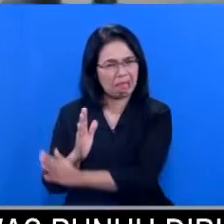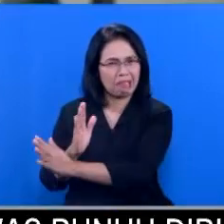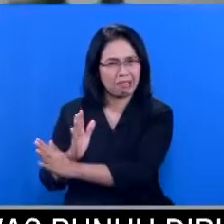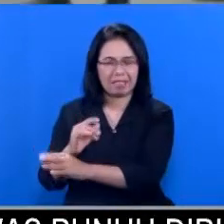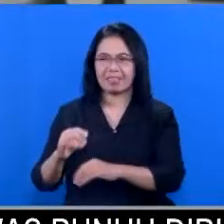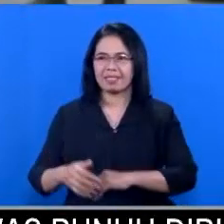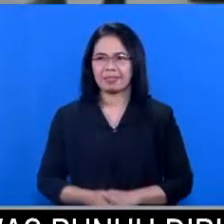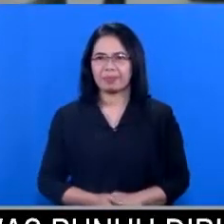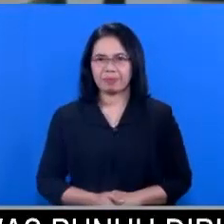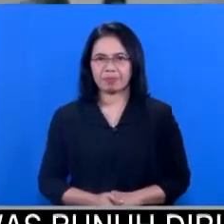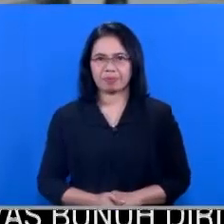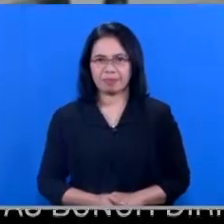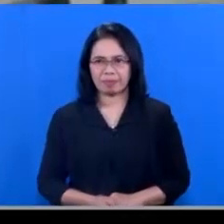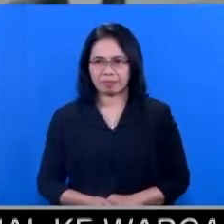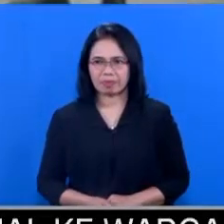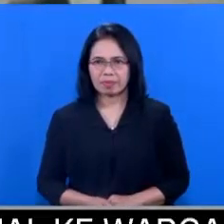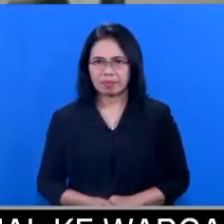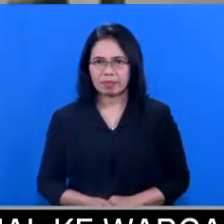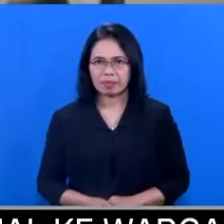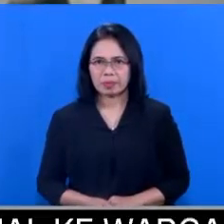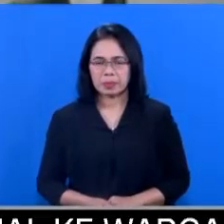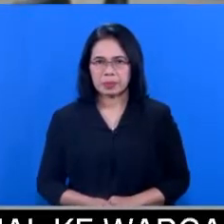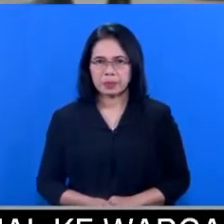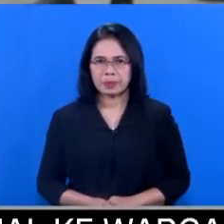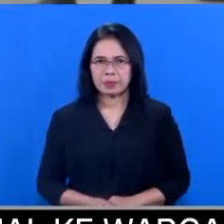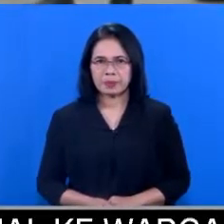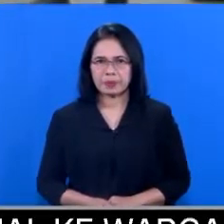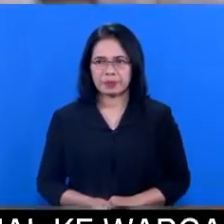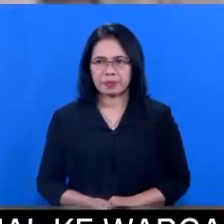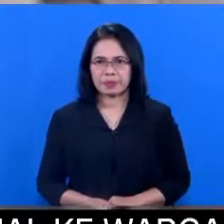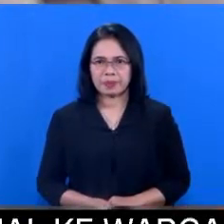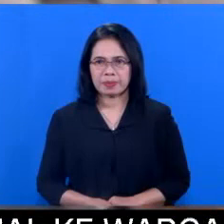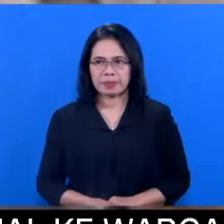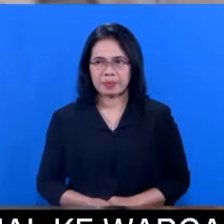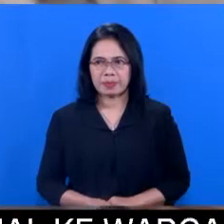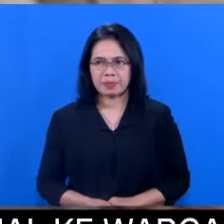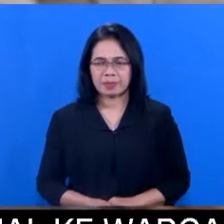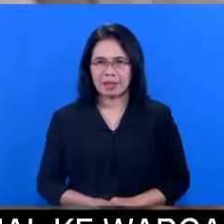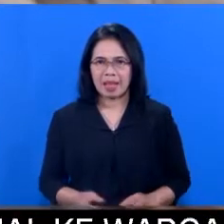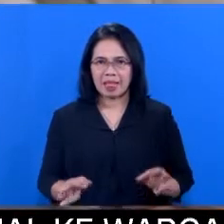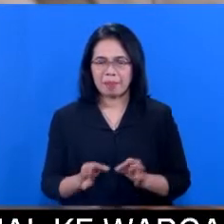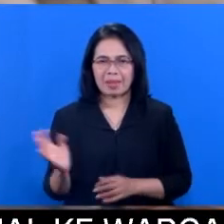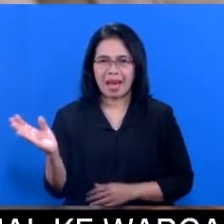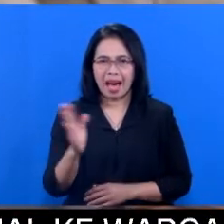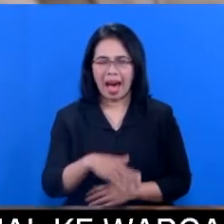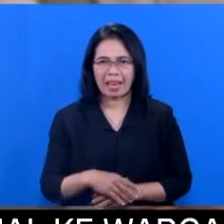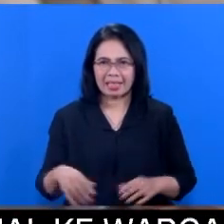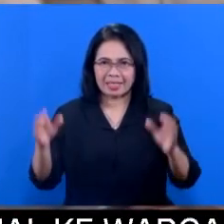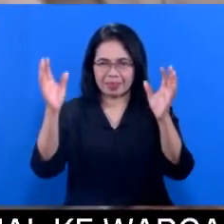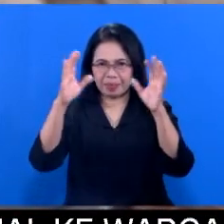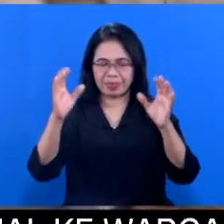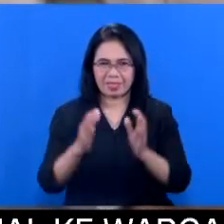pengumpulan massa dan mengurangi penyebaran COVID-19. Tepatnya pada hari raya Idul Adha